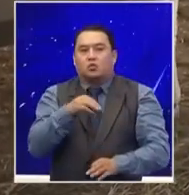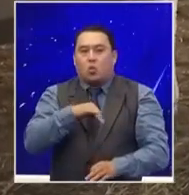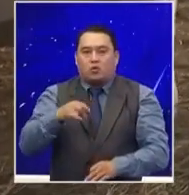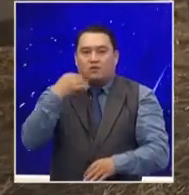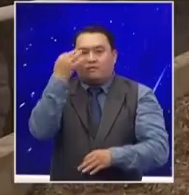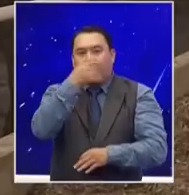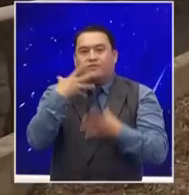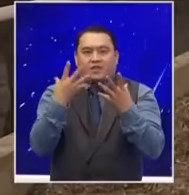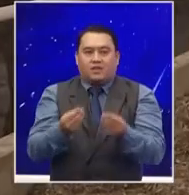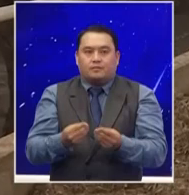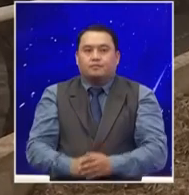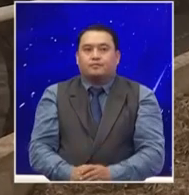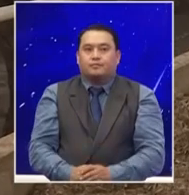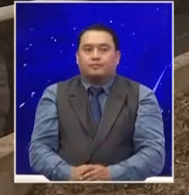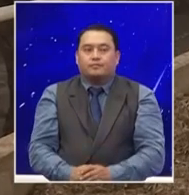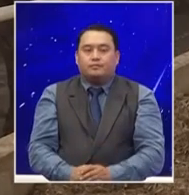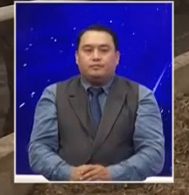в